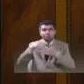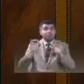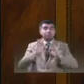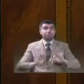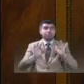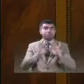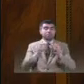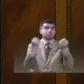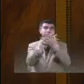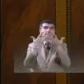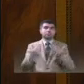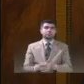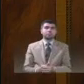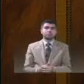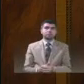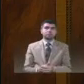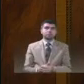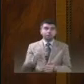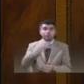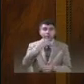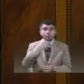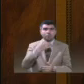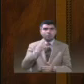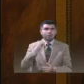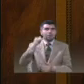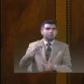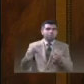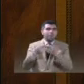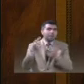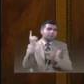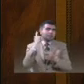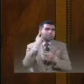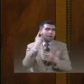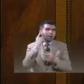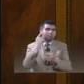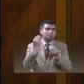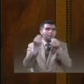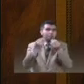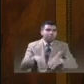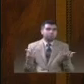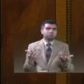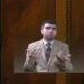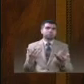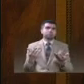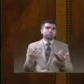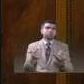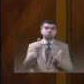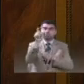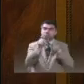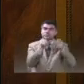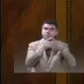إذا كان الوضع بهذا السوء الذي أسمع من بعض السادة النواب